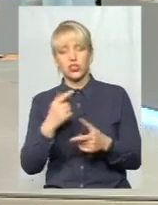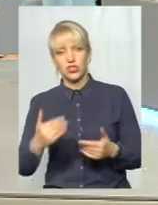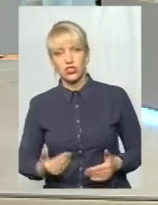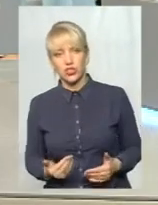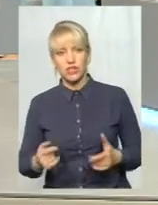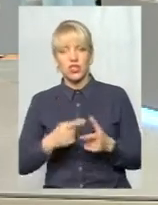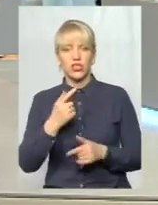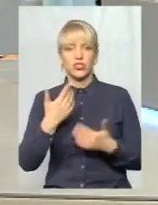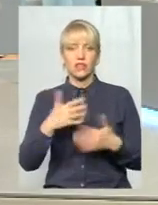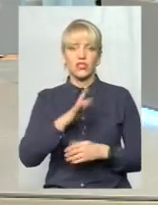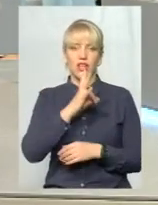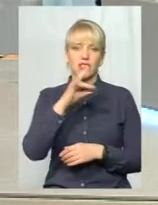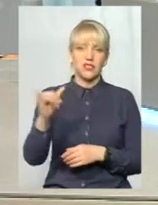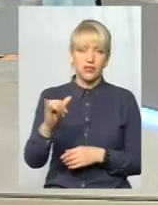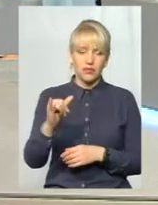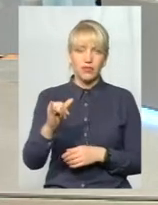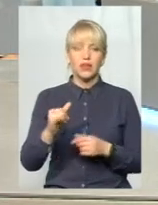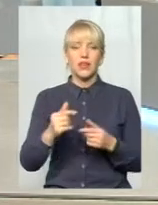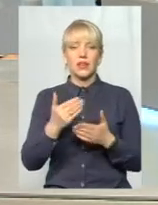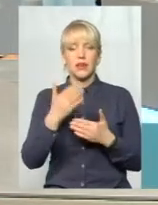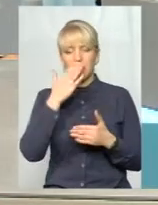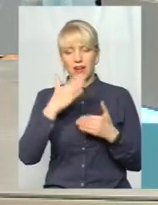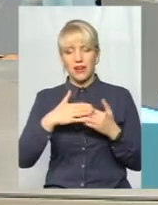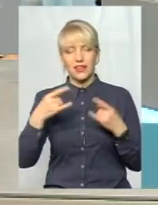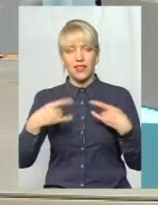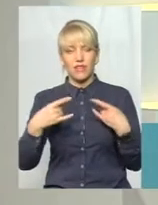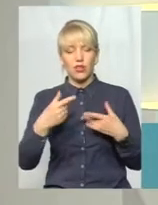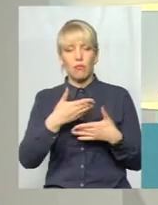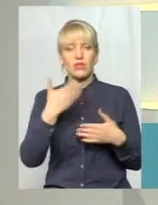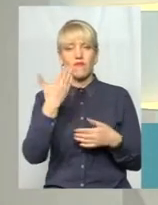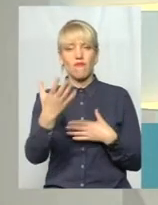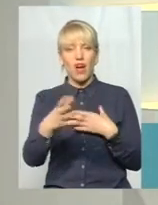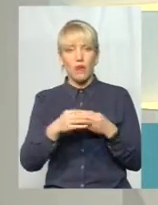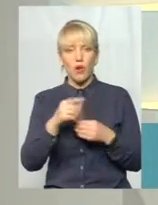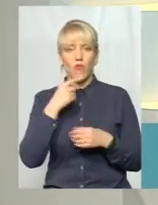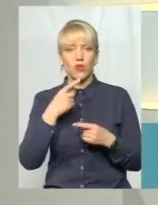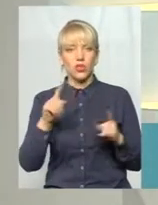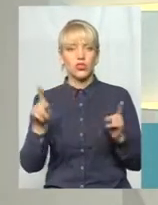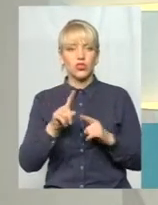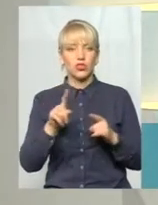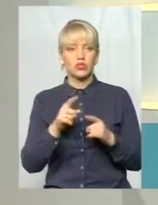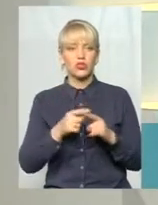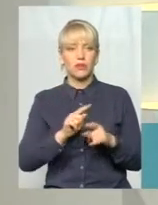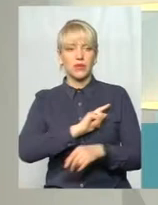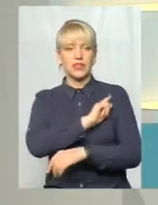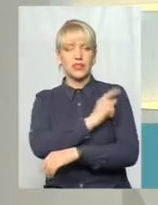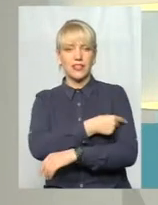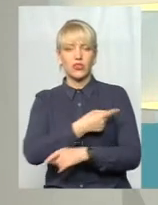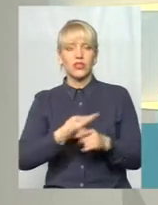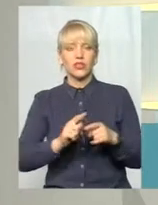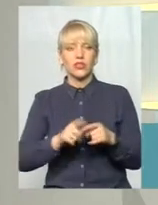вже ні. І перед ефіром ми з вами говорили, що це ще підсилюють ті,